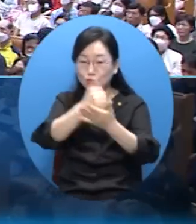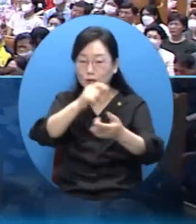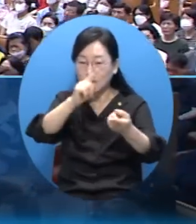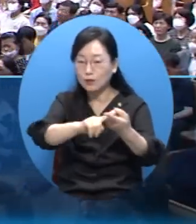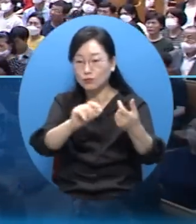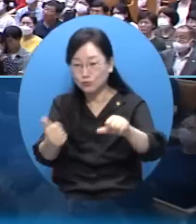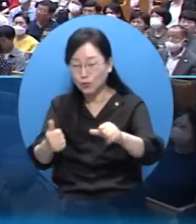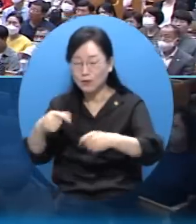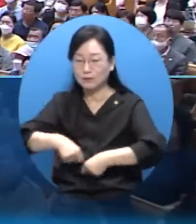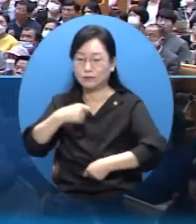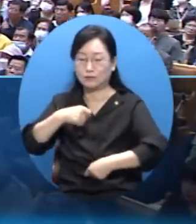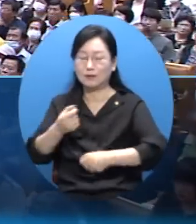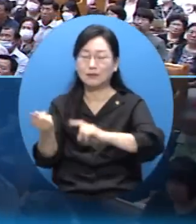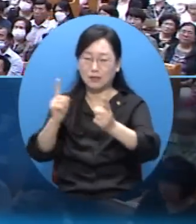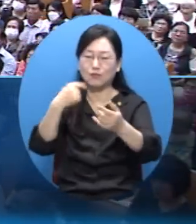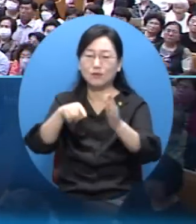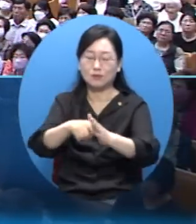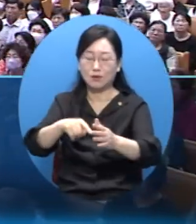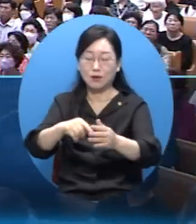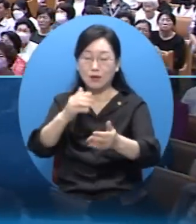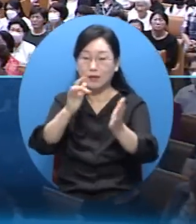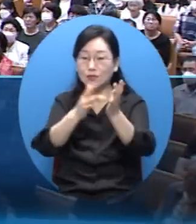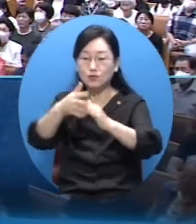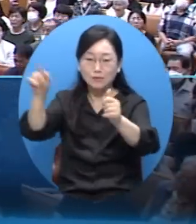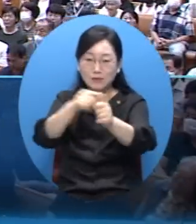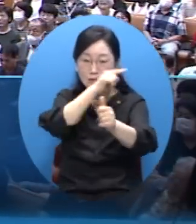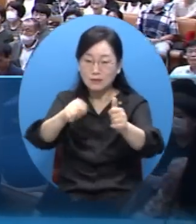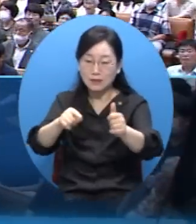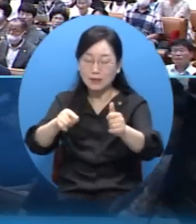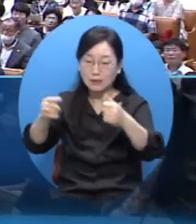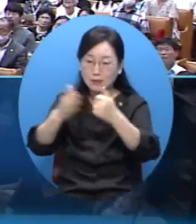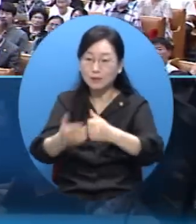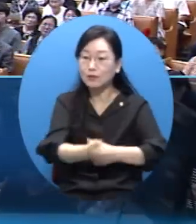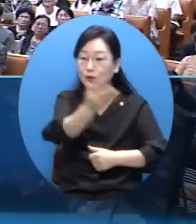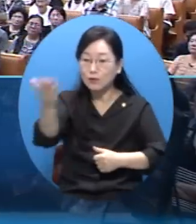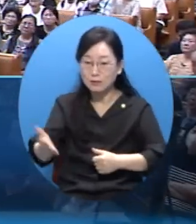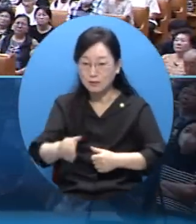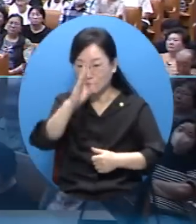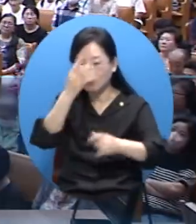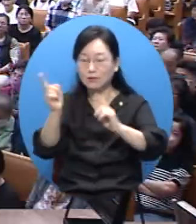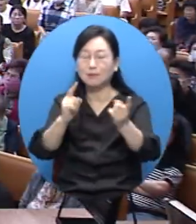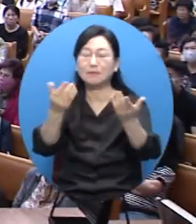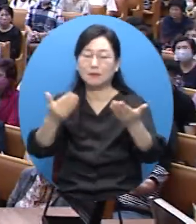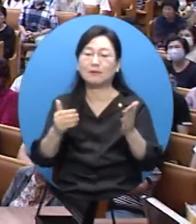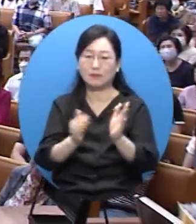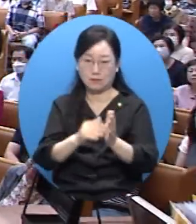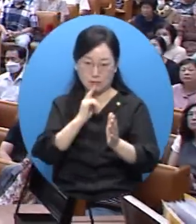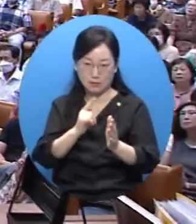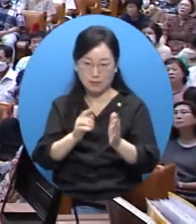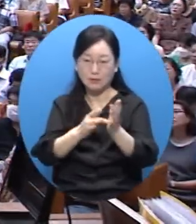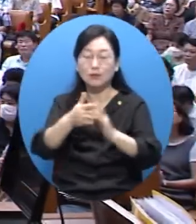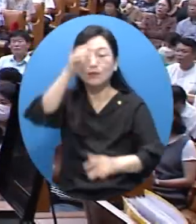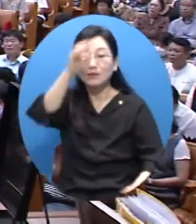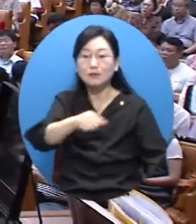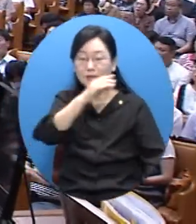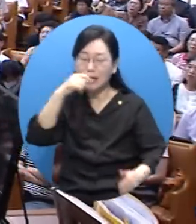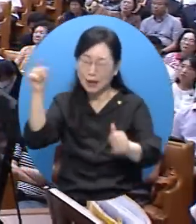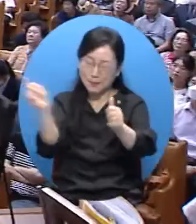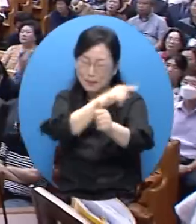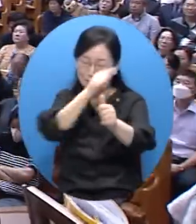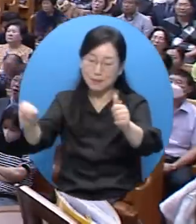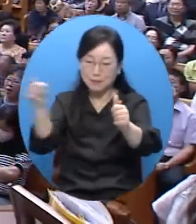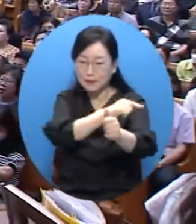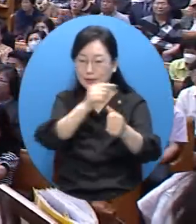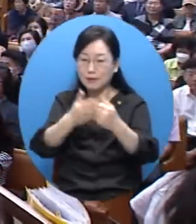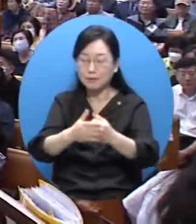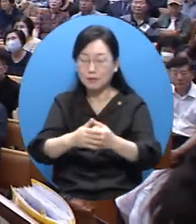살게 하려 하십니다. 그가 채찍에 맞음으로 너희는 나무를 얻었나니. 그렇습니다. 예수님의 채찍의 받으심으로 우리가 나음을 받은 것입니다.